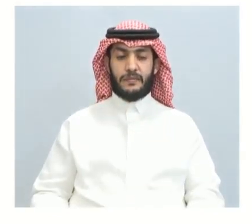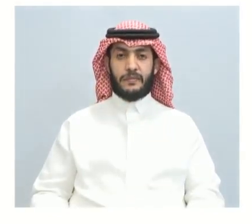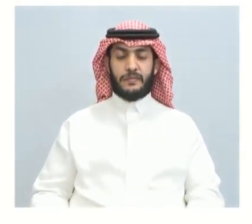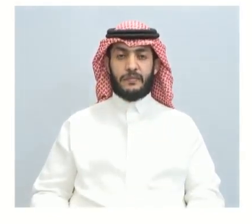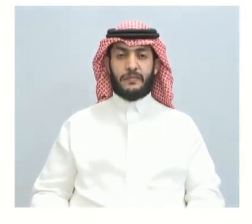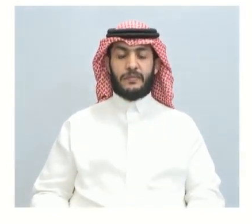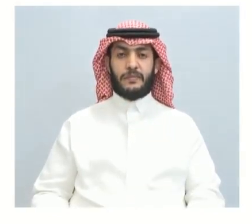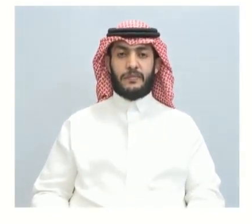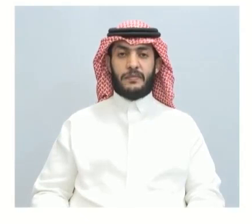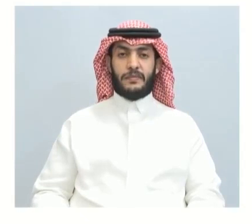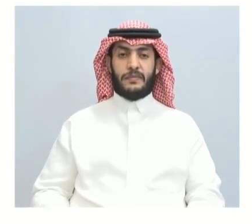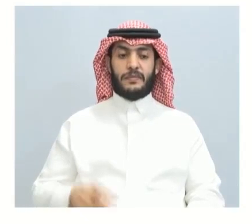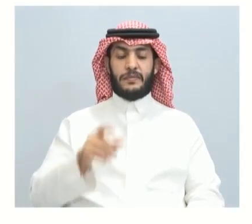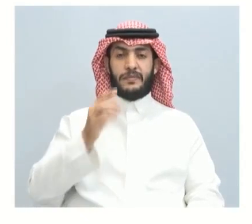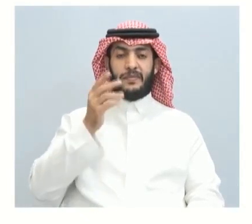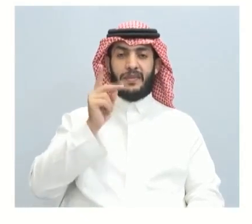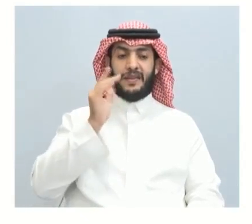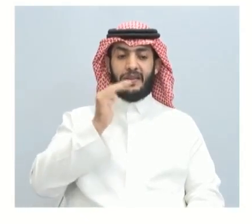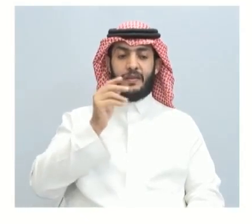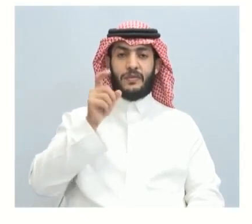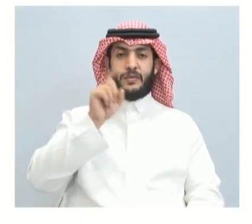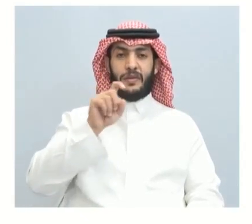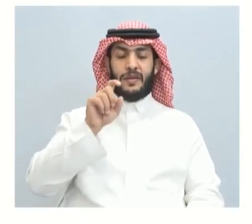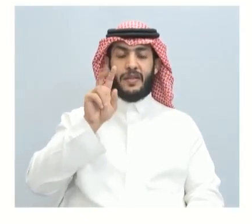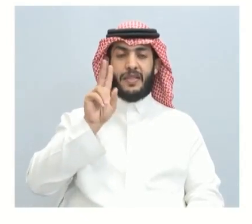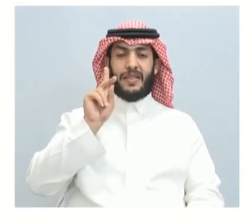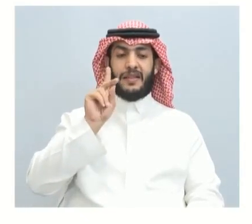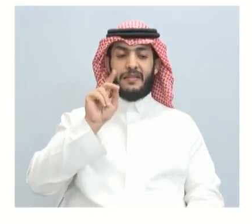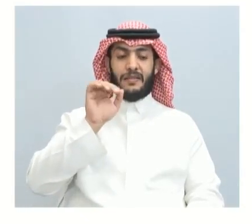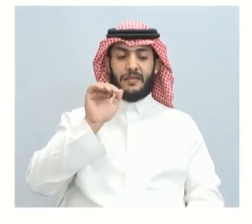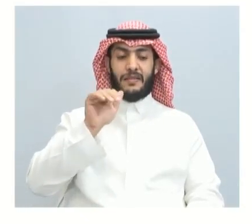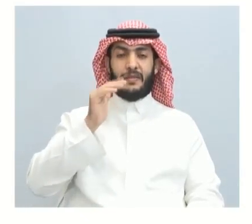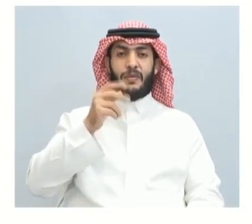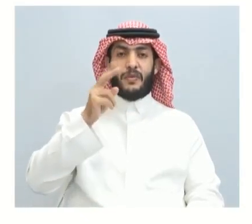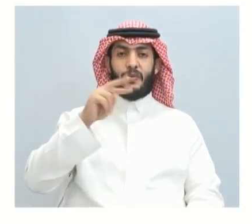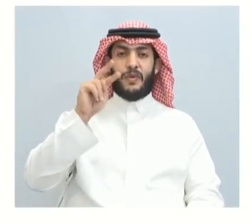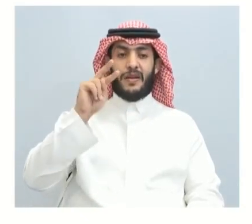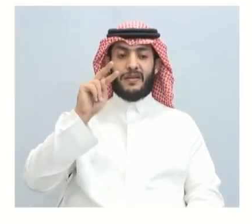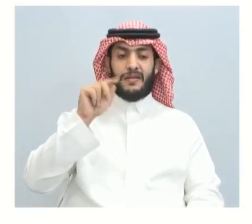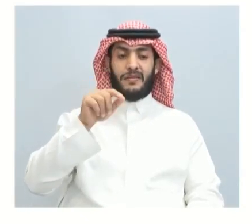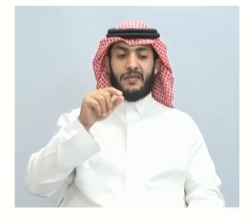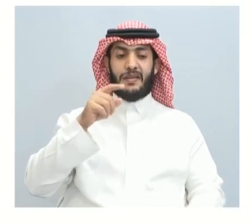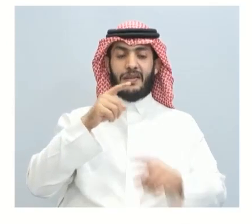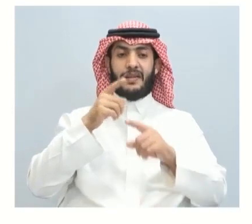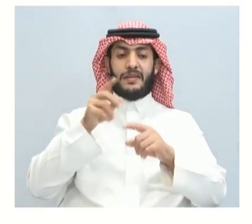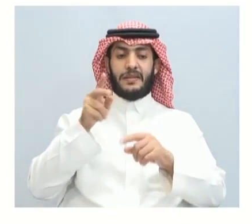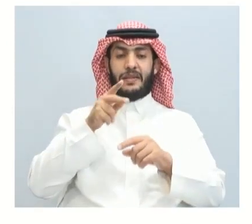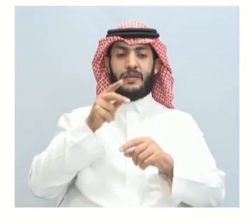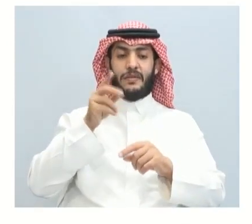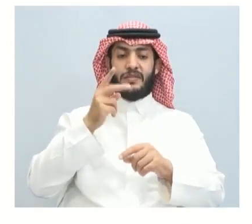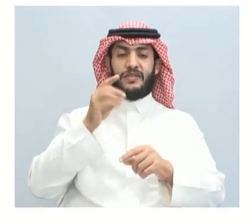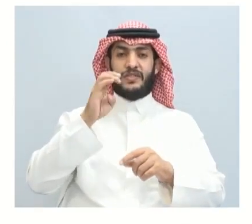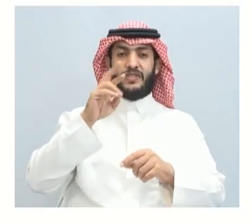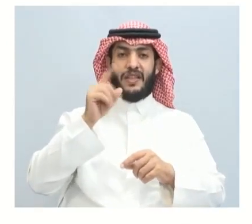العكسيه نشوف ايضا نفس الفقره بالنسبه للسؤال الثاني الان انا عندي واي اب ابدل الواي مع الاكس فتصير اكس تساوي